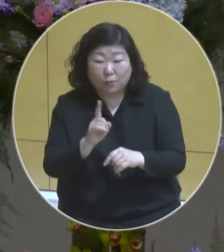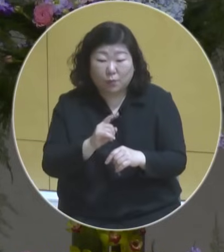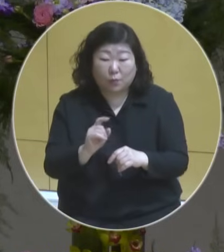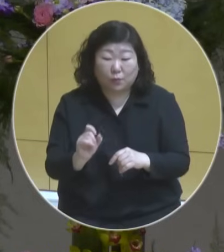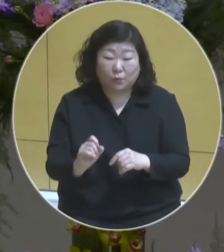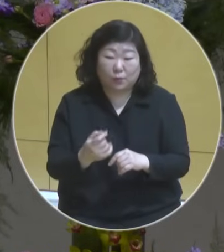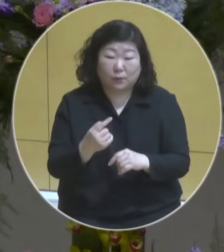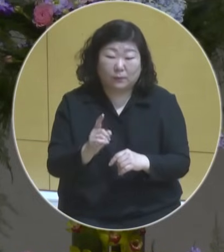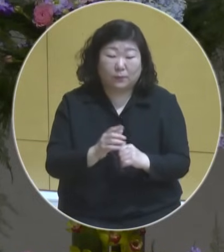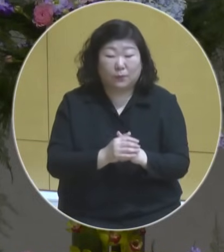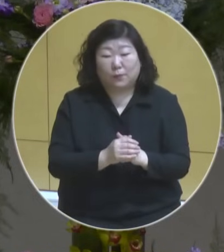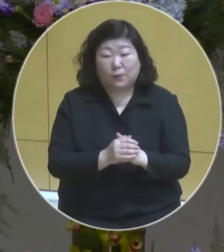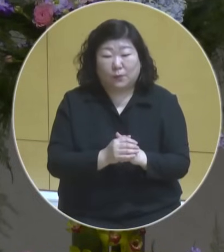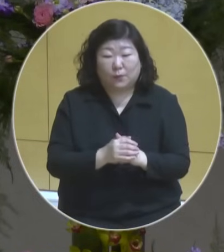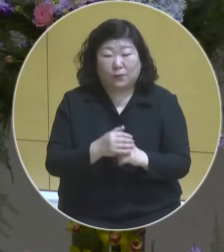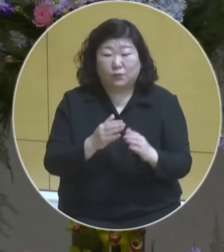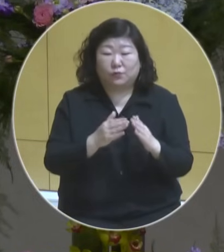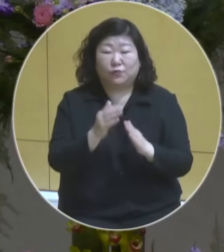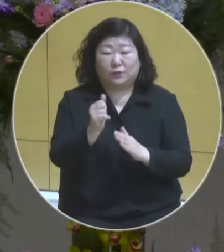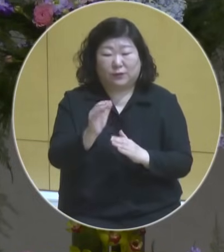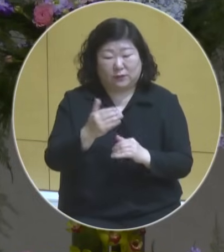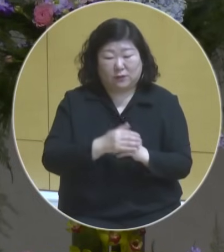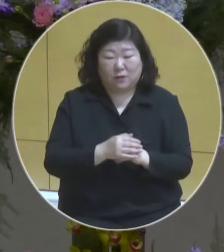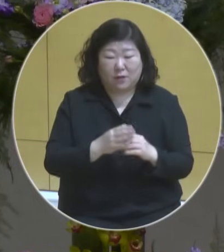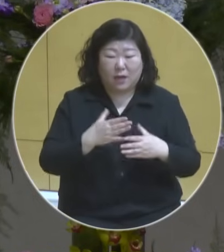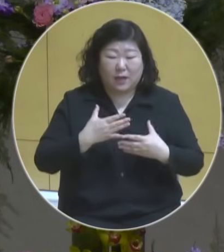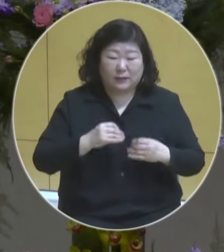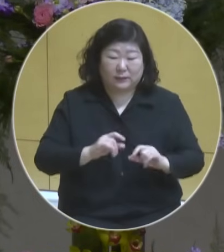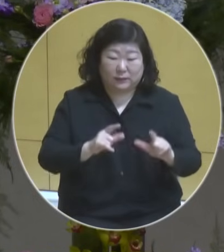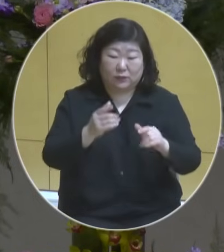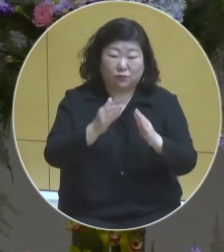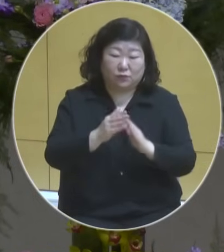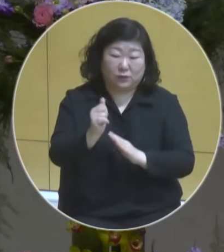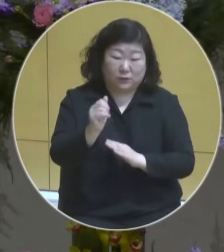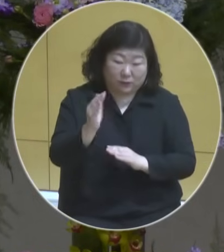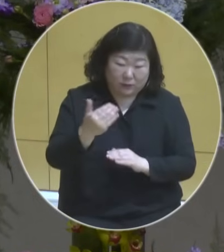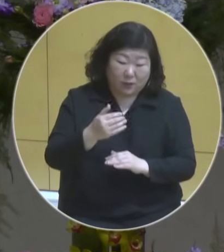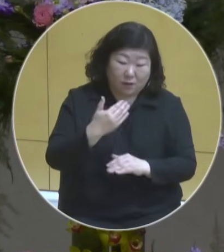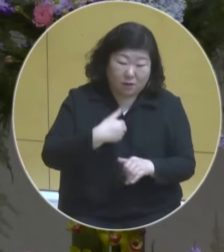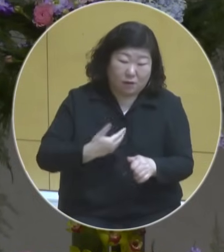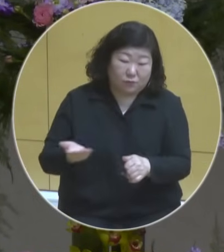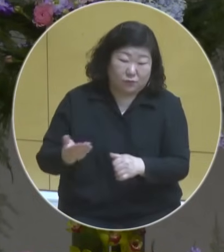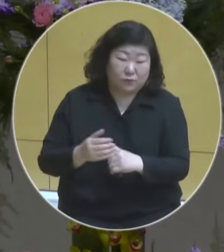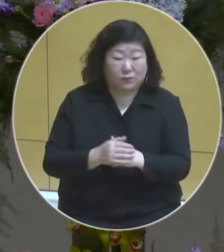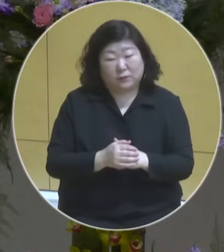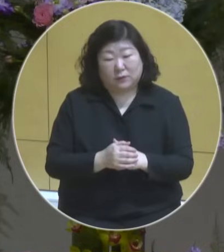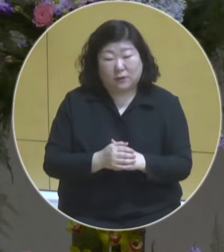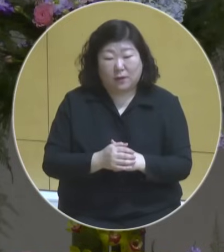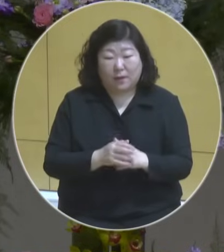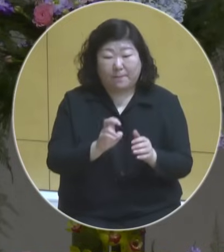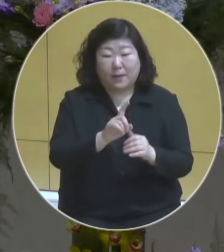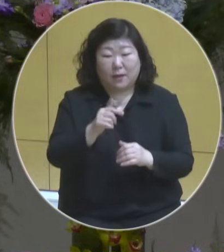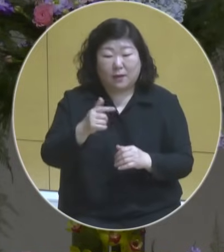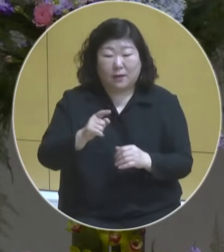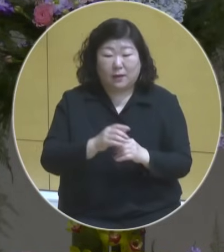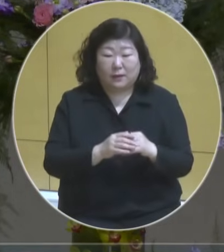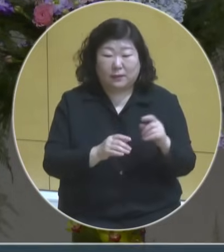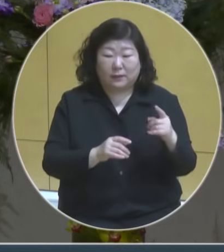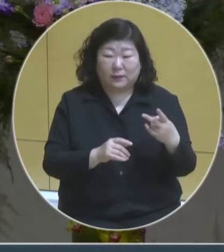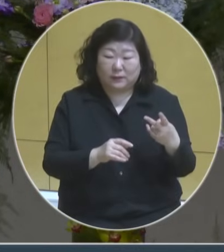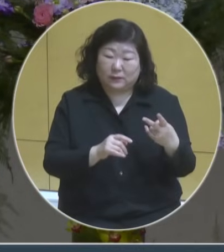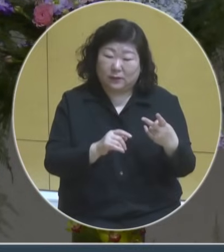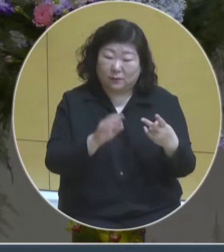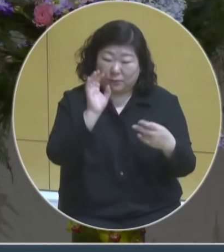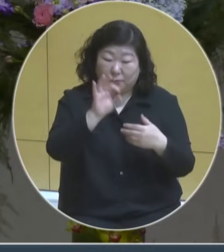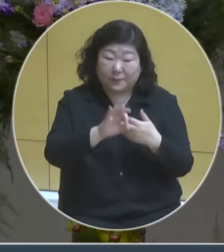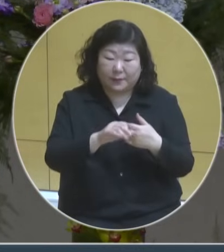주님은 안식일을 복되게 하신다는 약속의 말씀을 이루시는 것입니다 그래서 마가복음 2장 27절에 이렇게 말씀합니다 또 이르시되